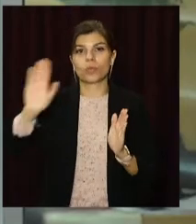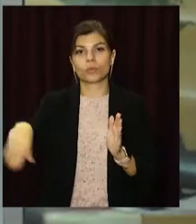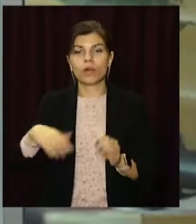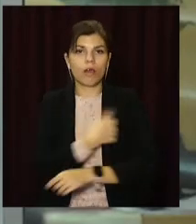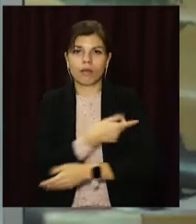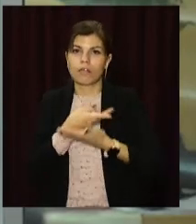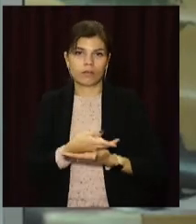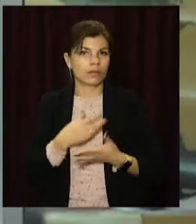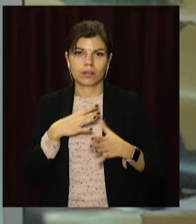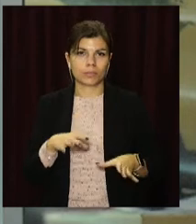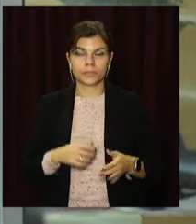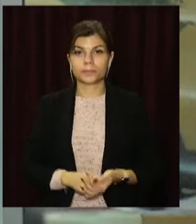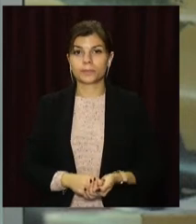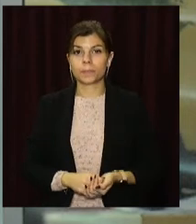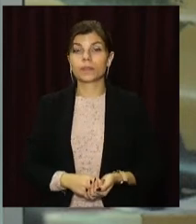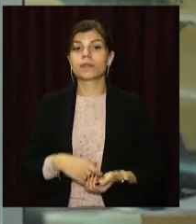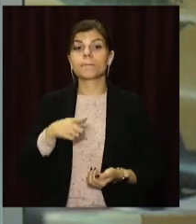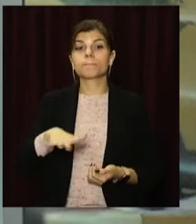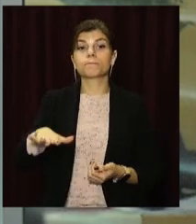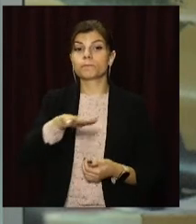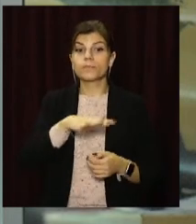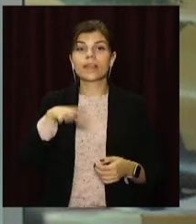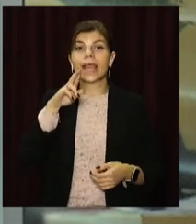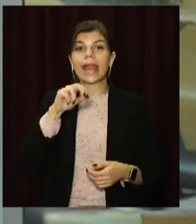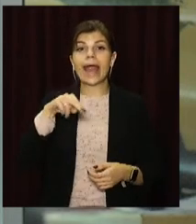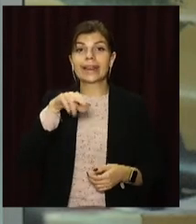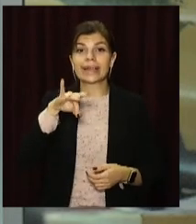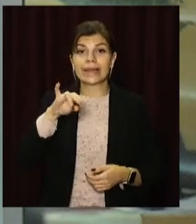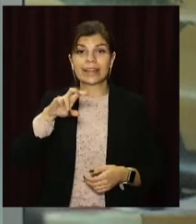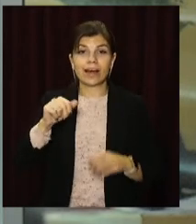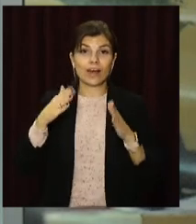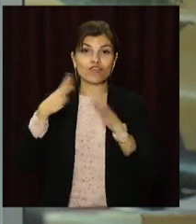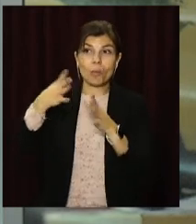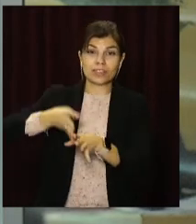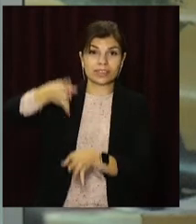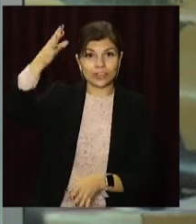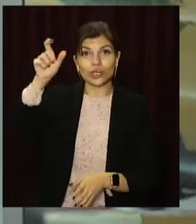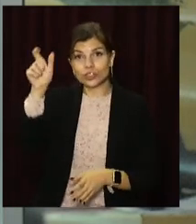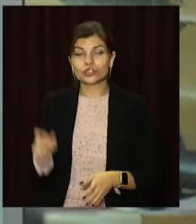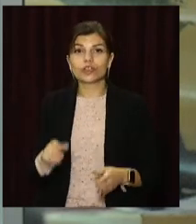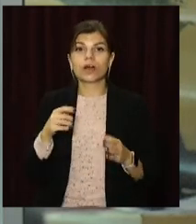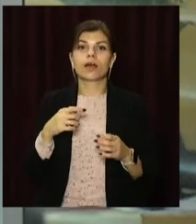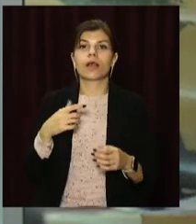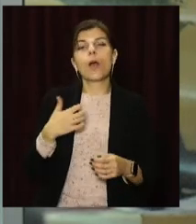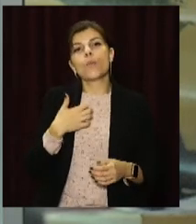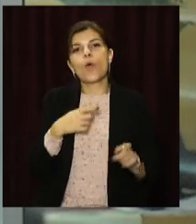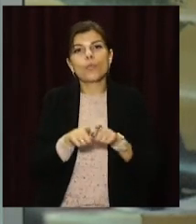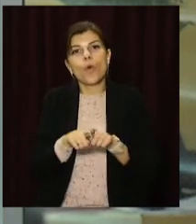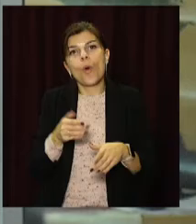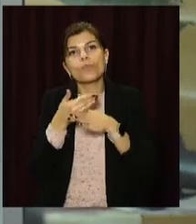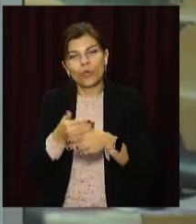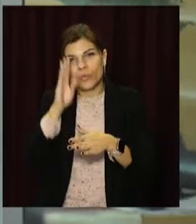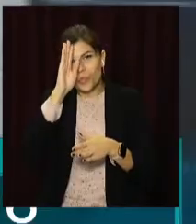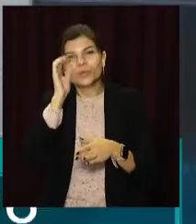Штовхнув та обікрав. У Дніпрі на вулиці Кедріна в одному з під'їздів багатоповерхівки зловмисник під видом, що хоче допомогти